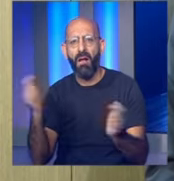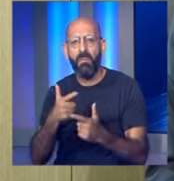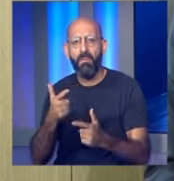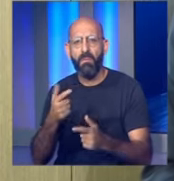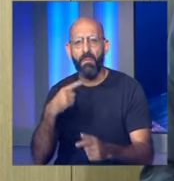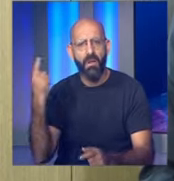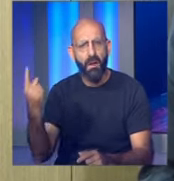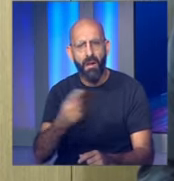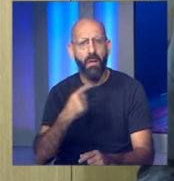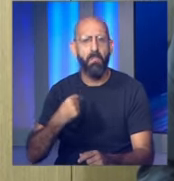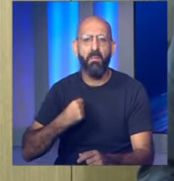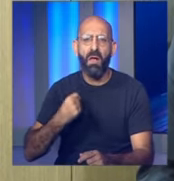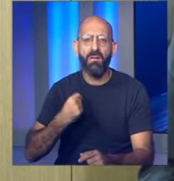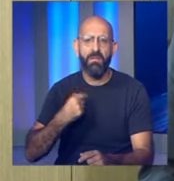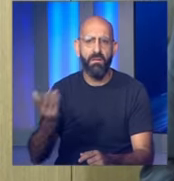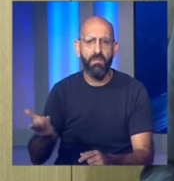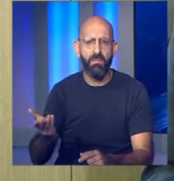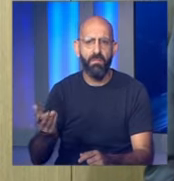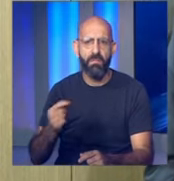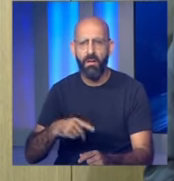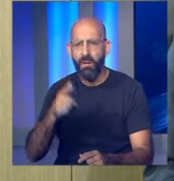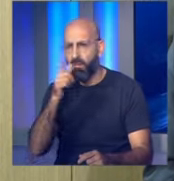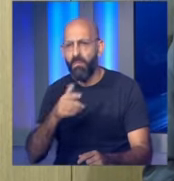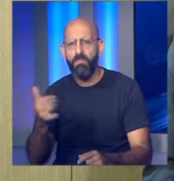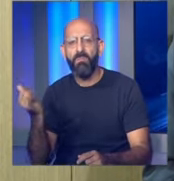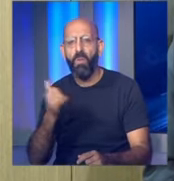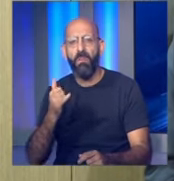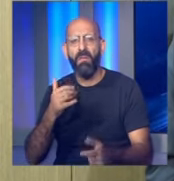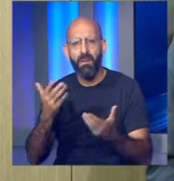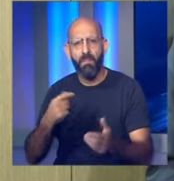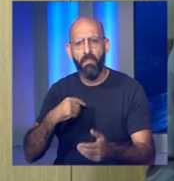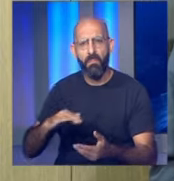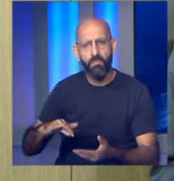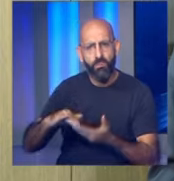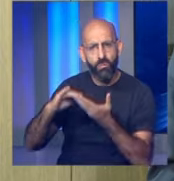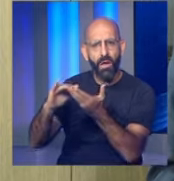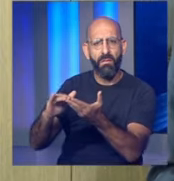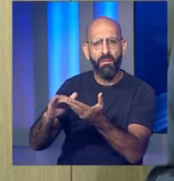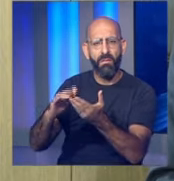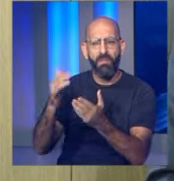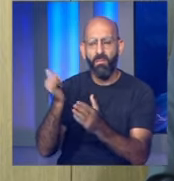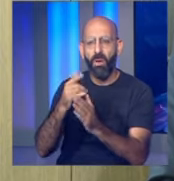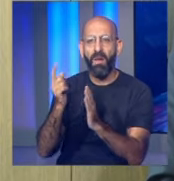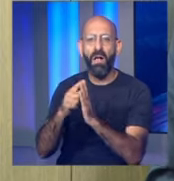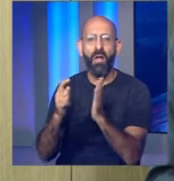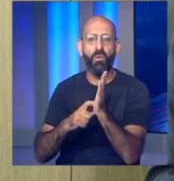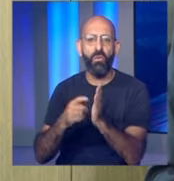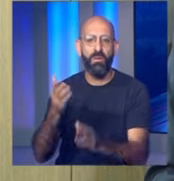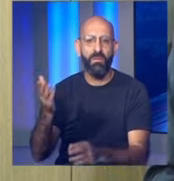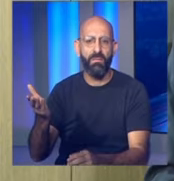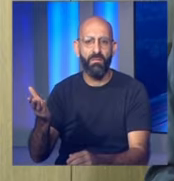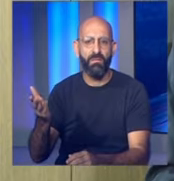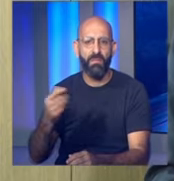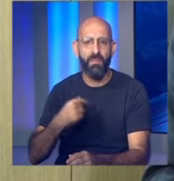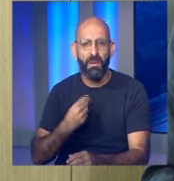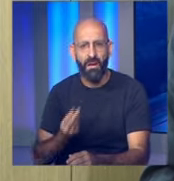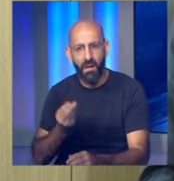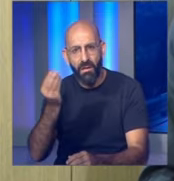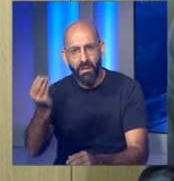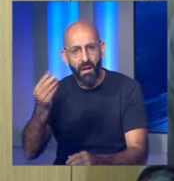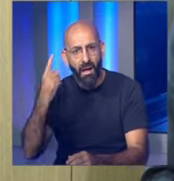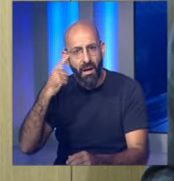وقت كنواب نتحمل مسؤوليتنا بالحد الأدنى، مسؤولية حول تداعيات